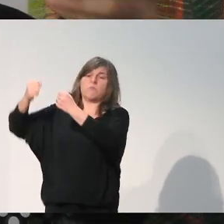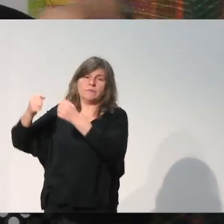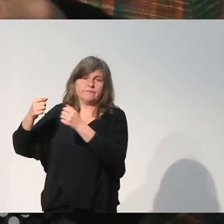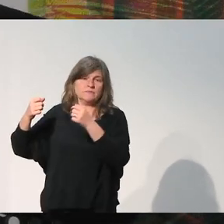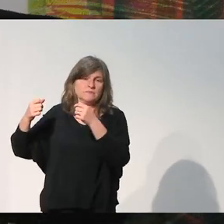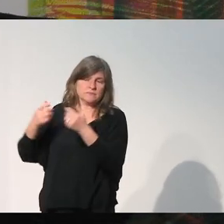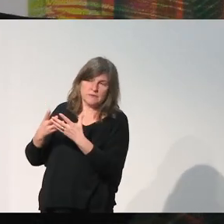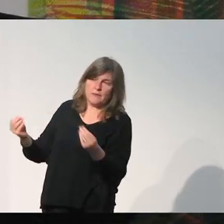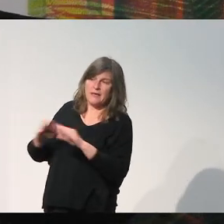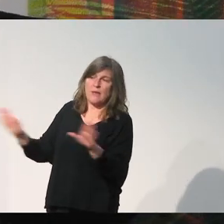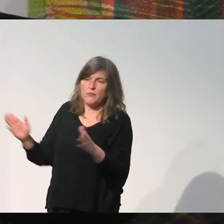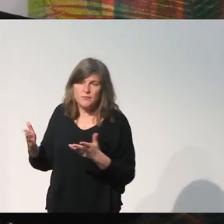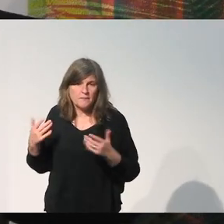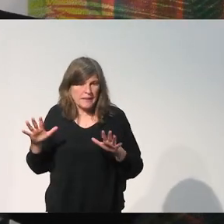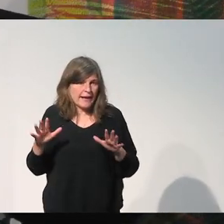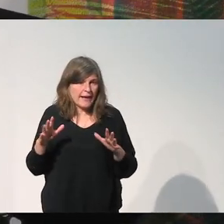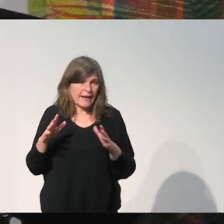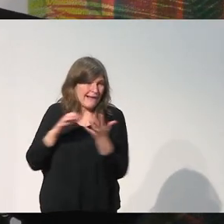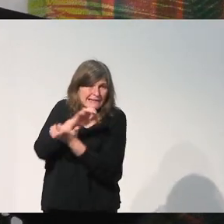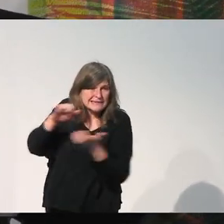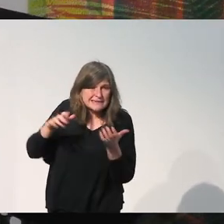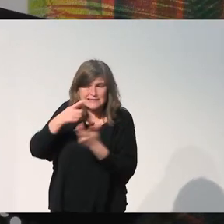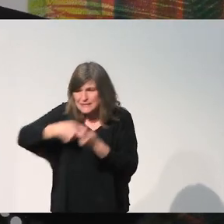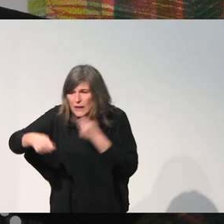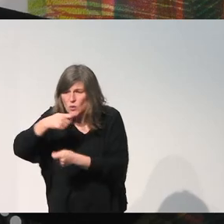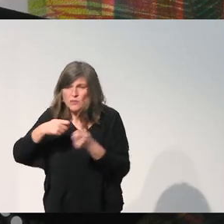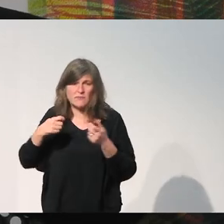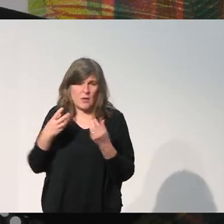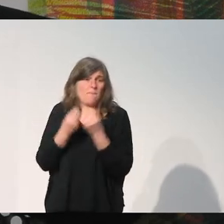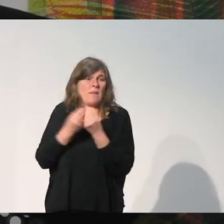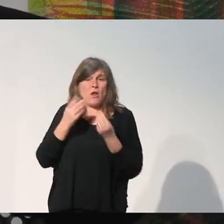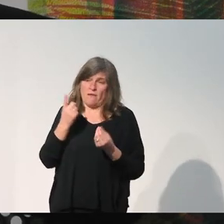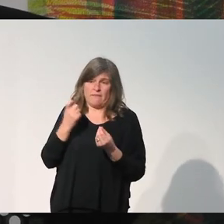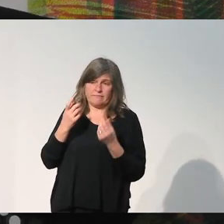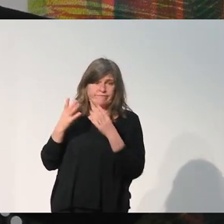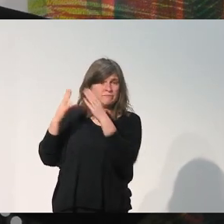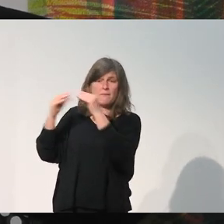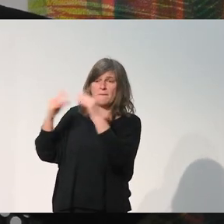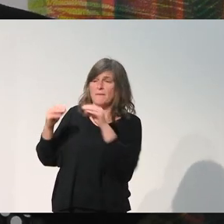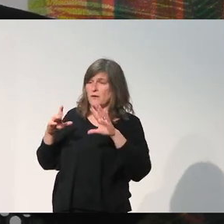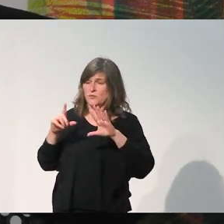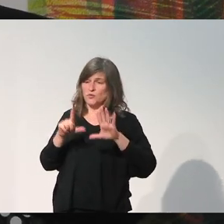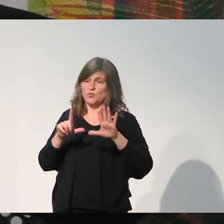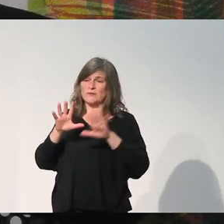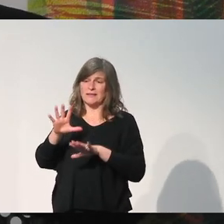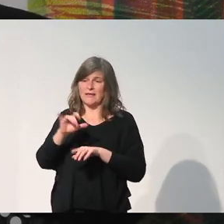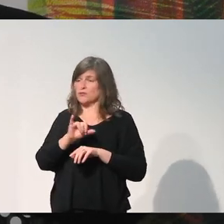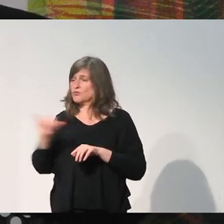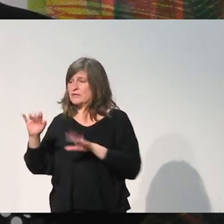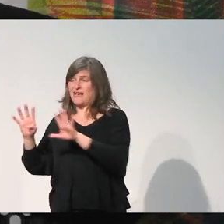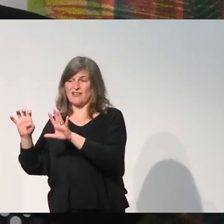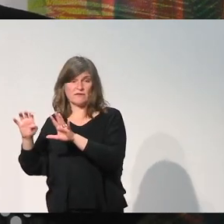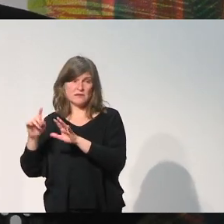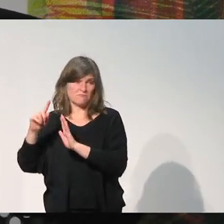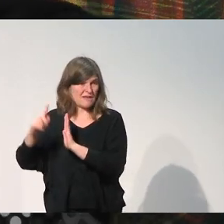c'est assez dingue de voir que voilà, la crise économique et tout le malheur du Liban dans ces années-là, de 75 à 90, est aujourd'hui en train de se répéter d'une